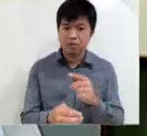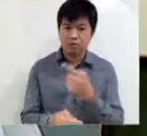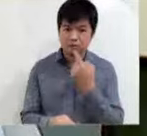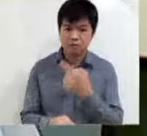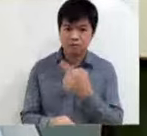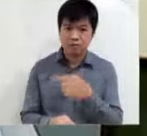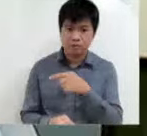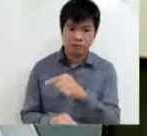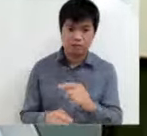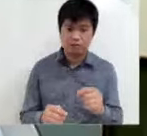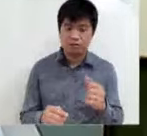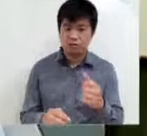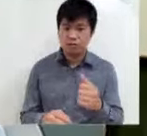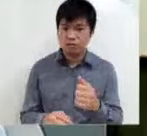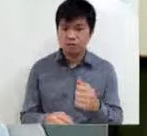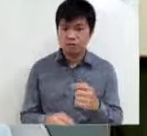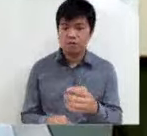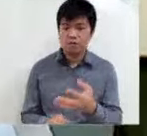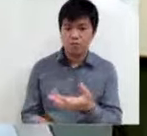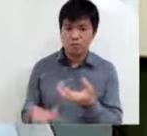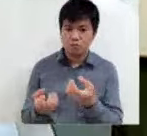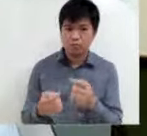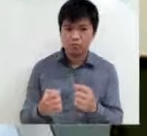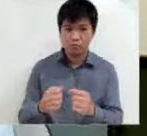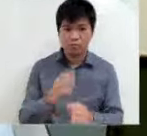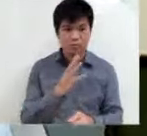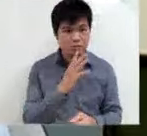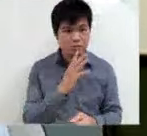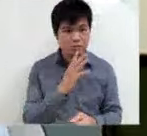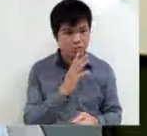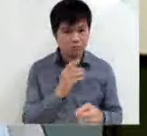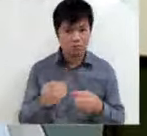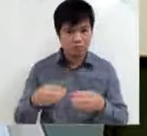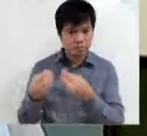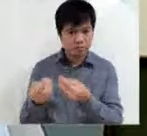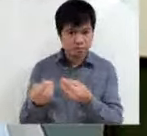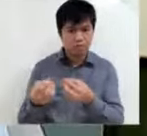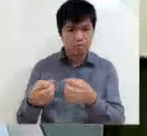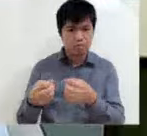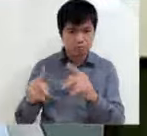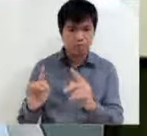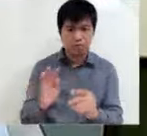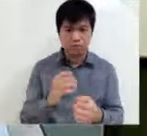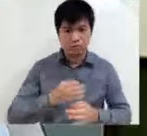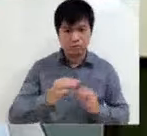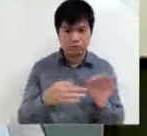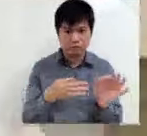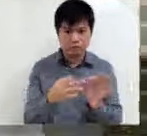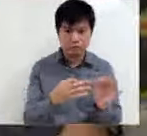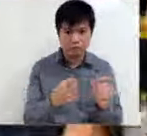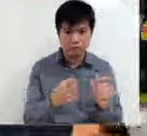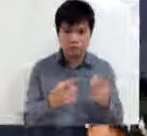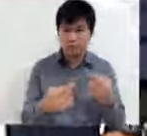that they wanted to speak, they were given that privilege. As long as they were recognized accordingly.